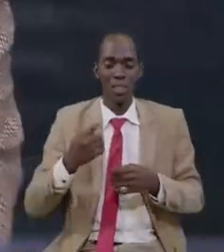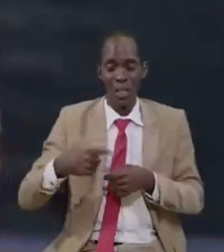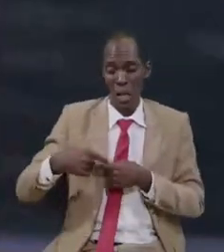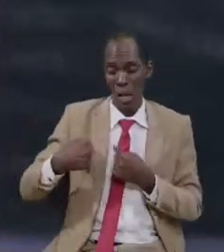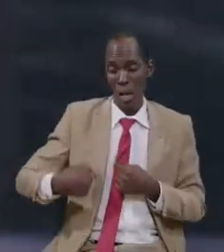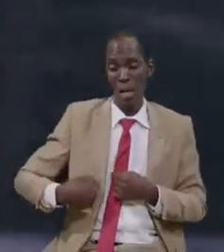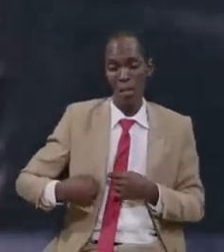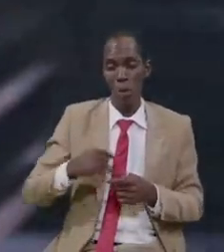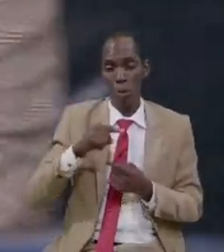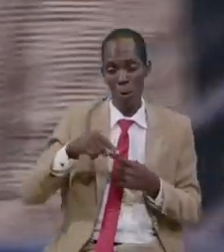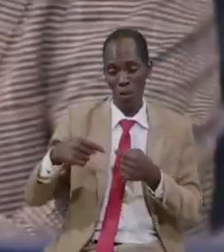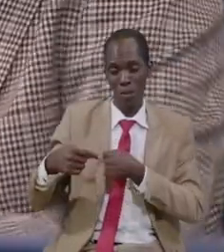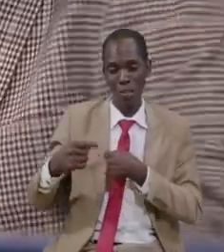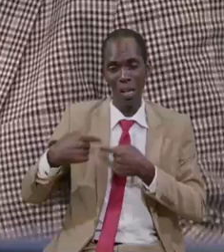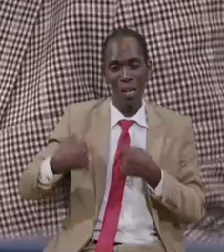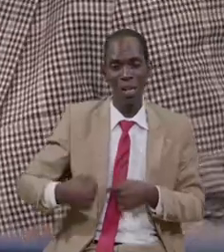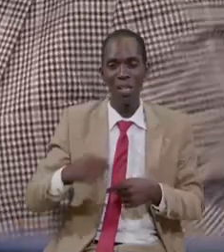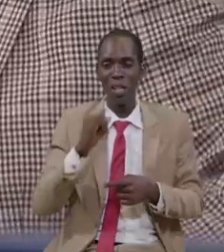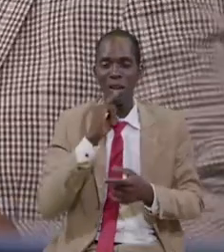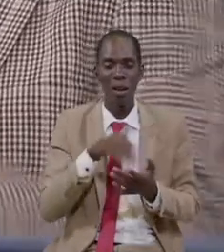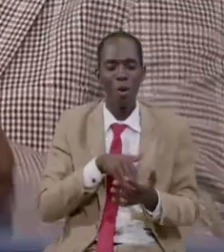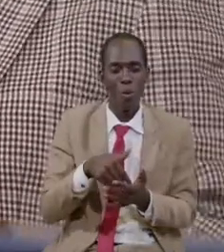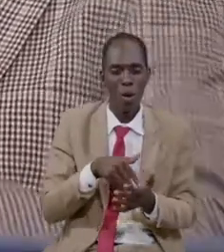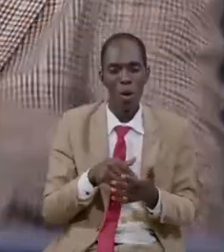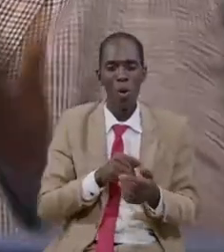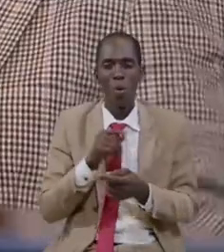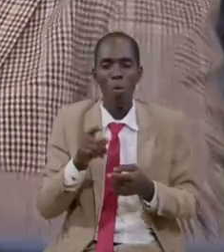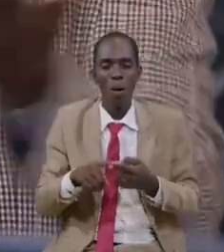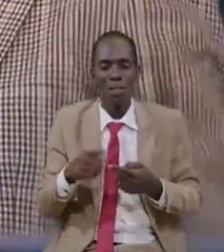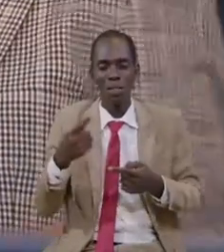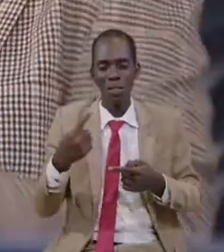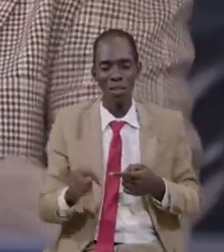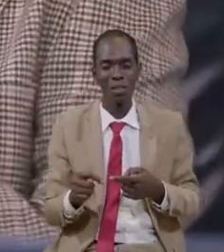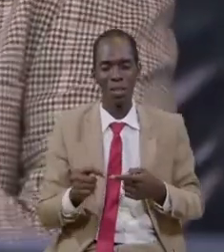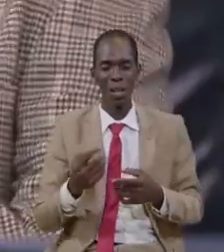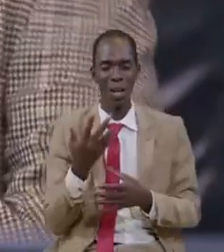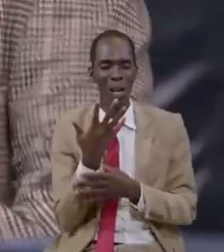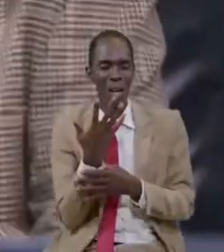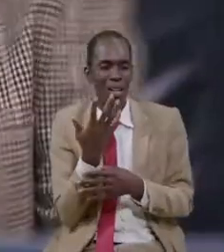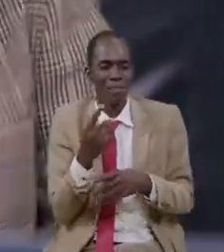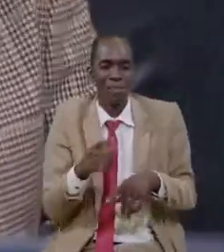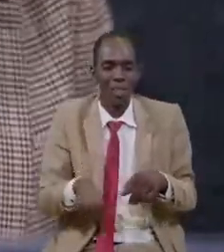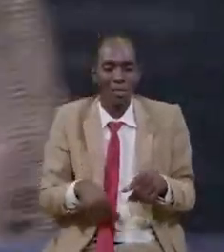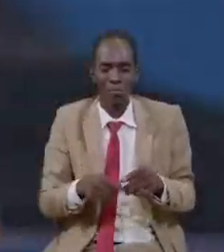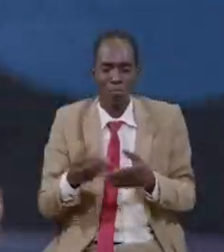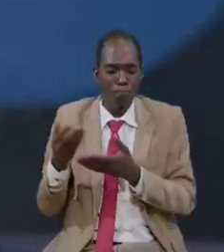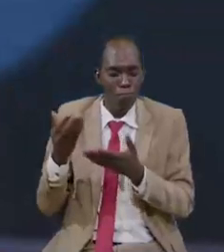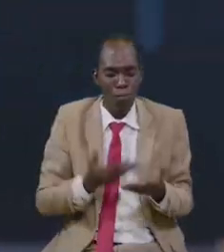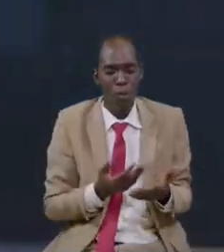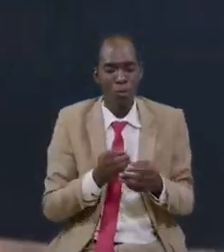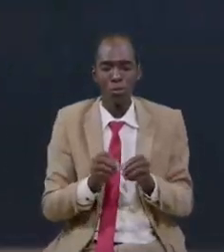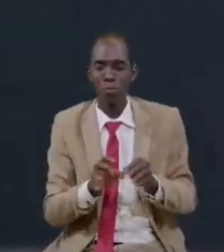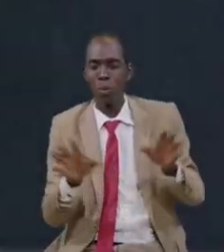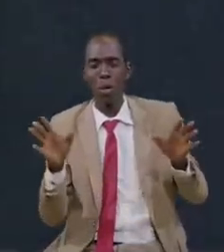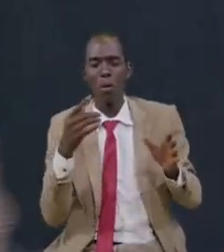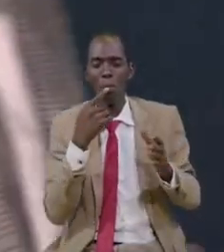faible, quand les nerfs sont bouchés et le cœur n'arrive pas à bien pomper le sang partout, tu marches